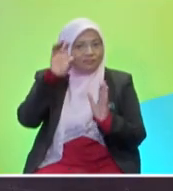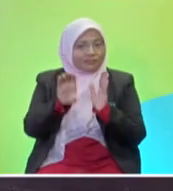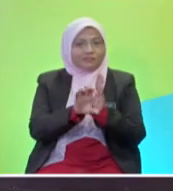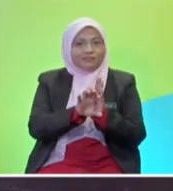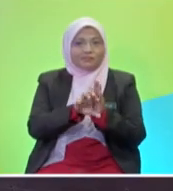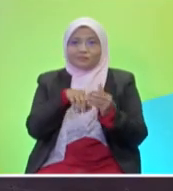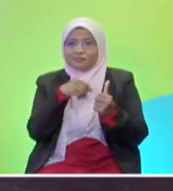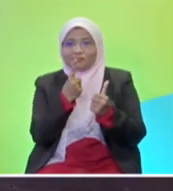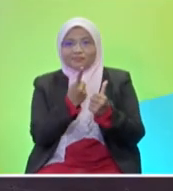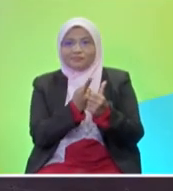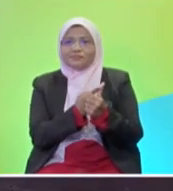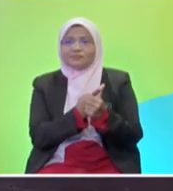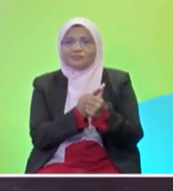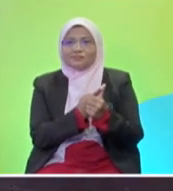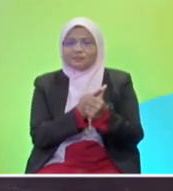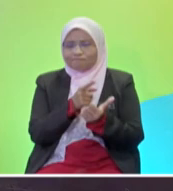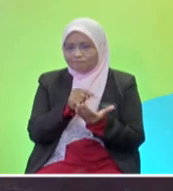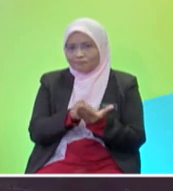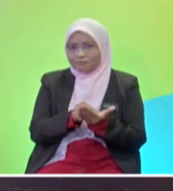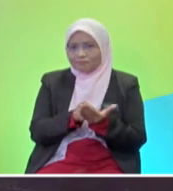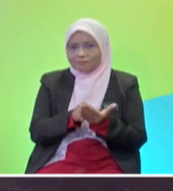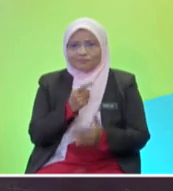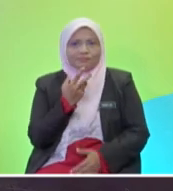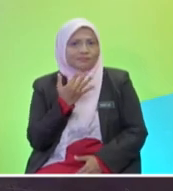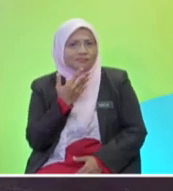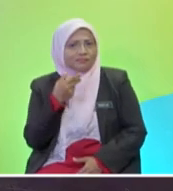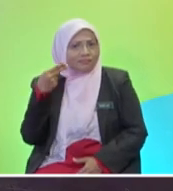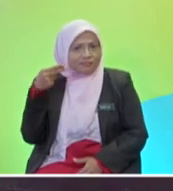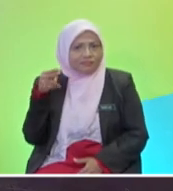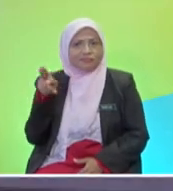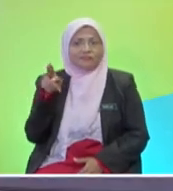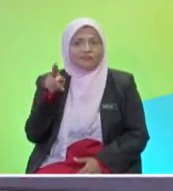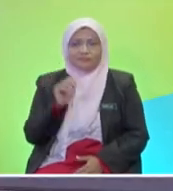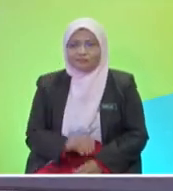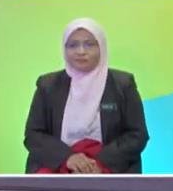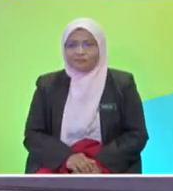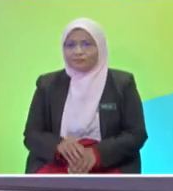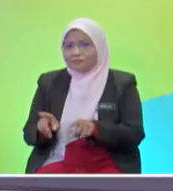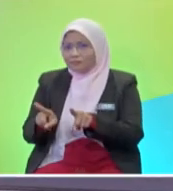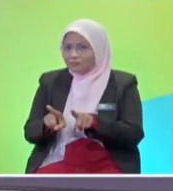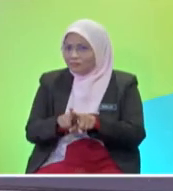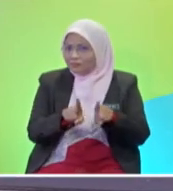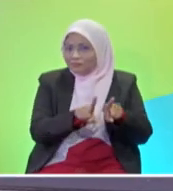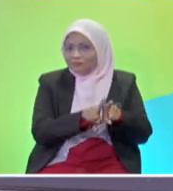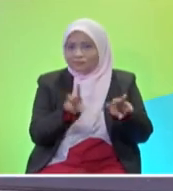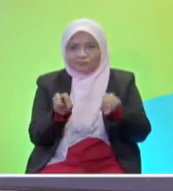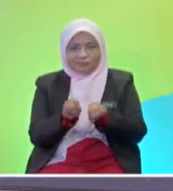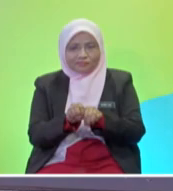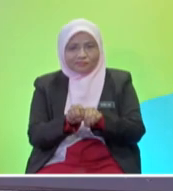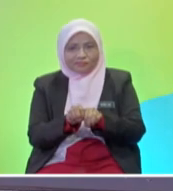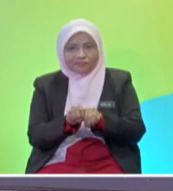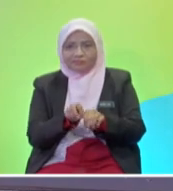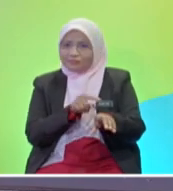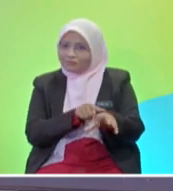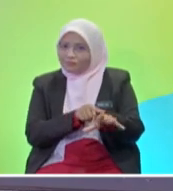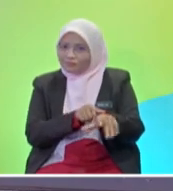ni kan cikgu, ini dia berwarna hijau lah cikgu, macam gambar daun. Ha, Mira